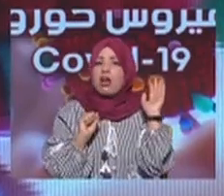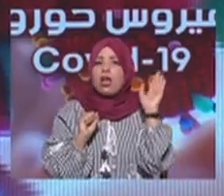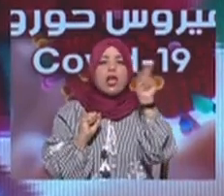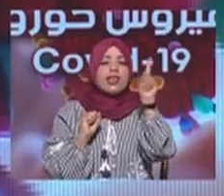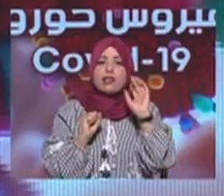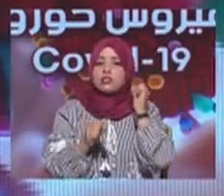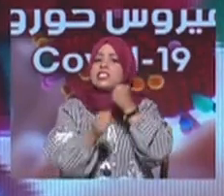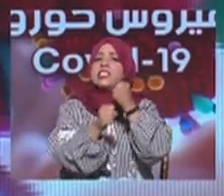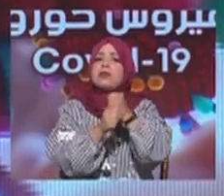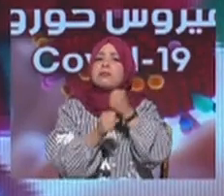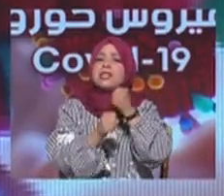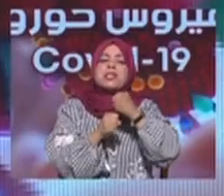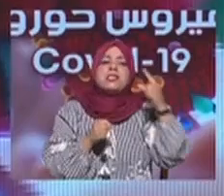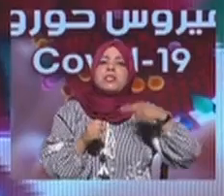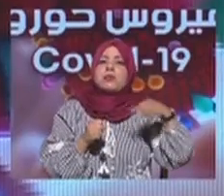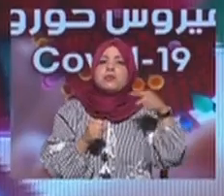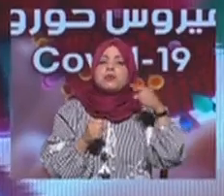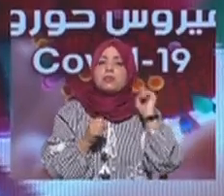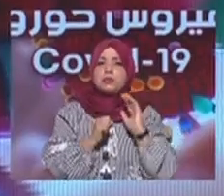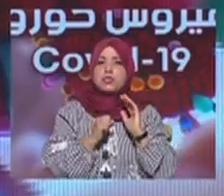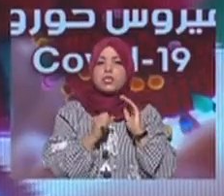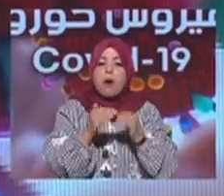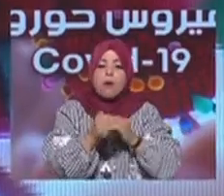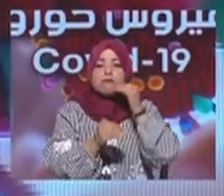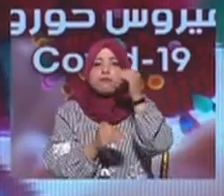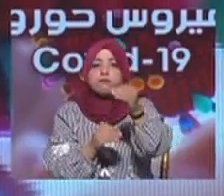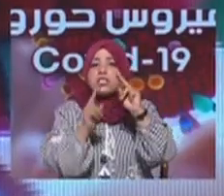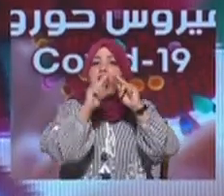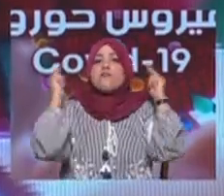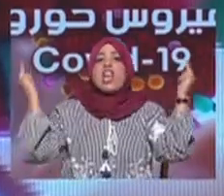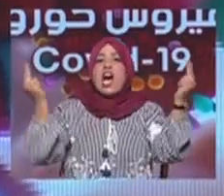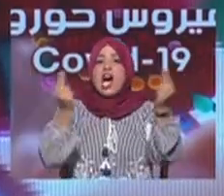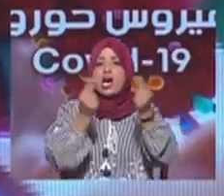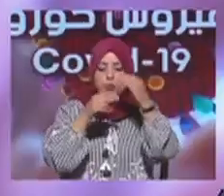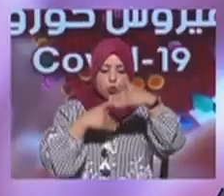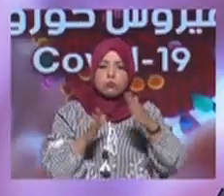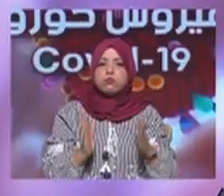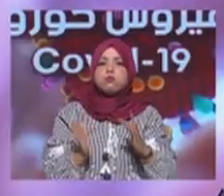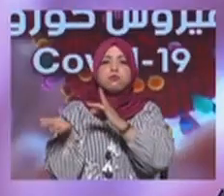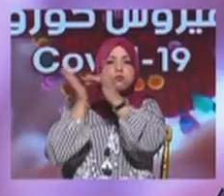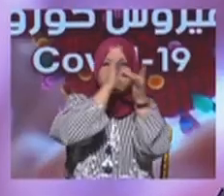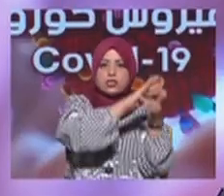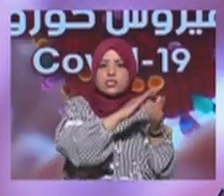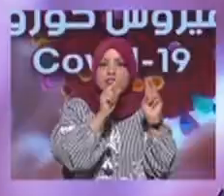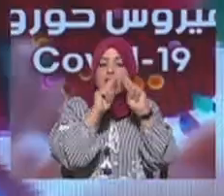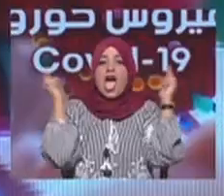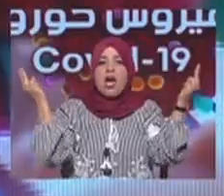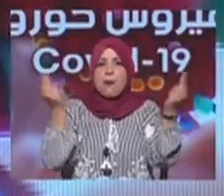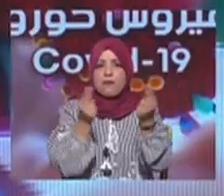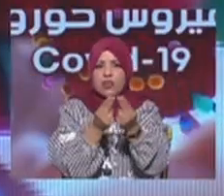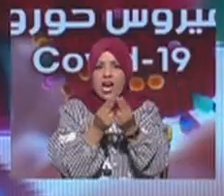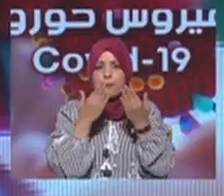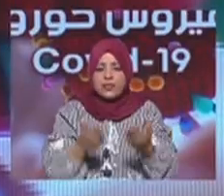حطنا في سيتواسيون ستريسانت للبلدان الكل ولي لابوراتوار الكل كمية كبيرة من